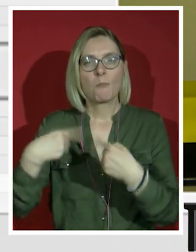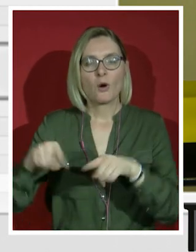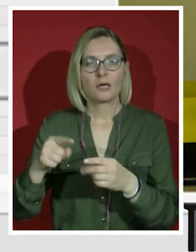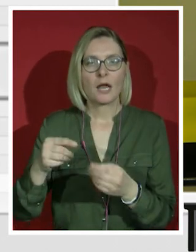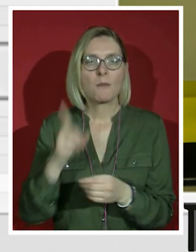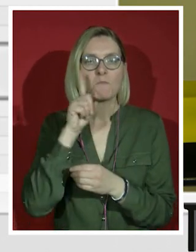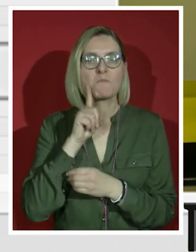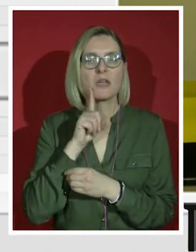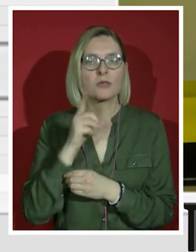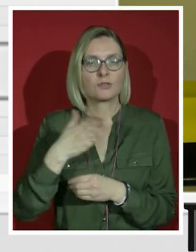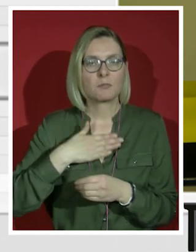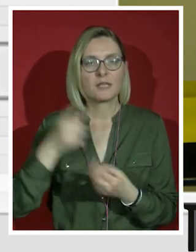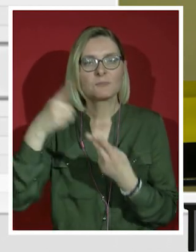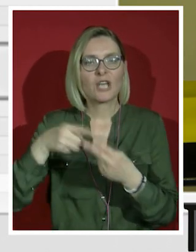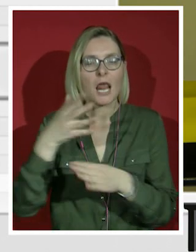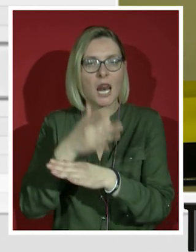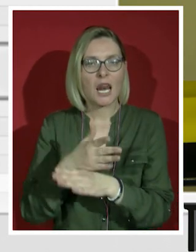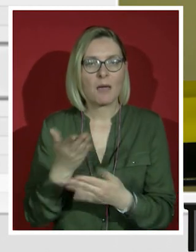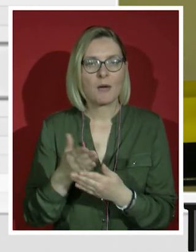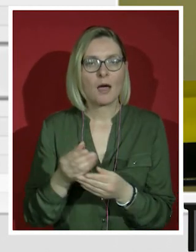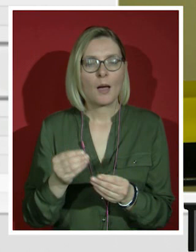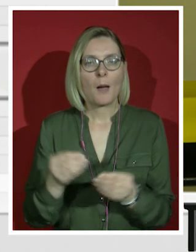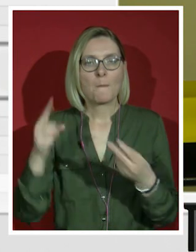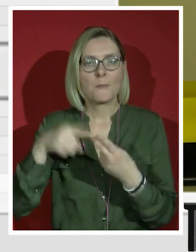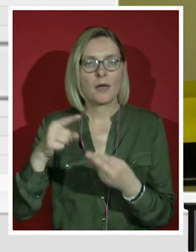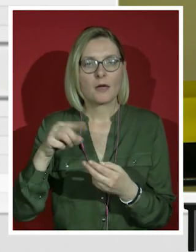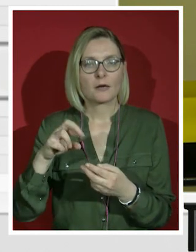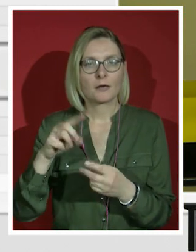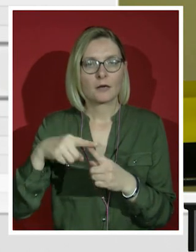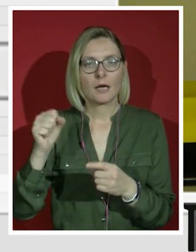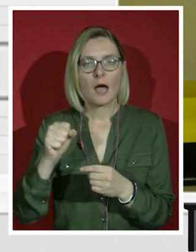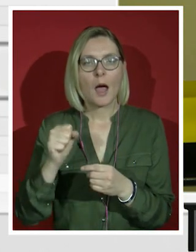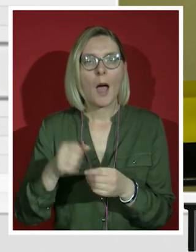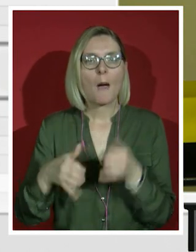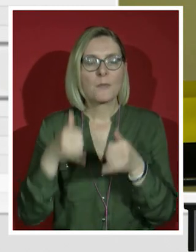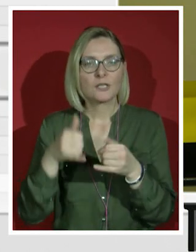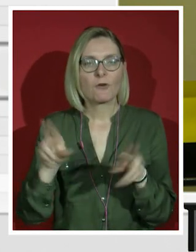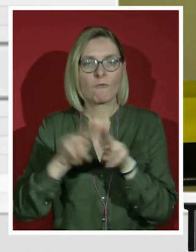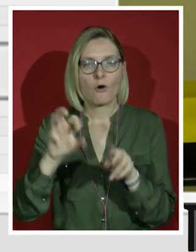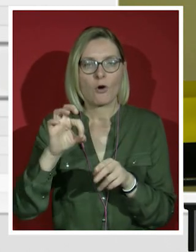пчелен леп, популарно наречен перга, имаме полен, имаме млеч, восок,